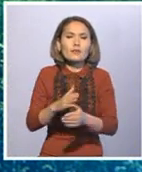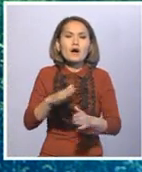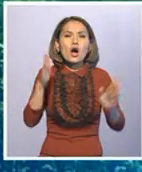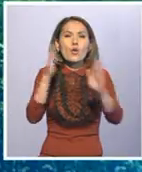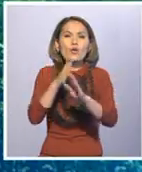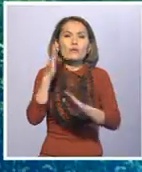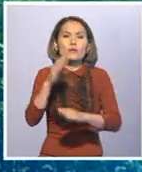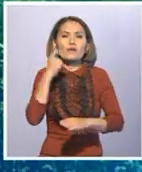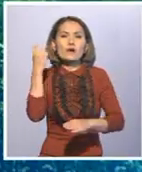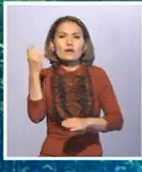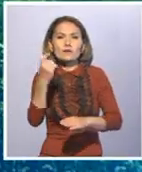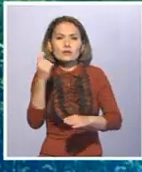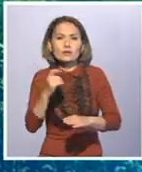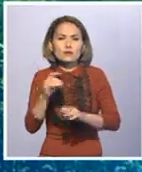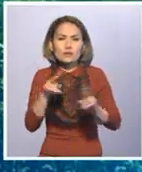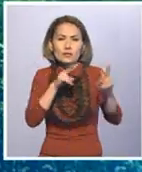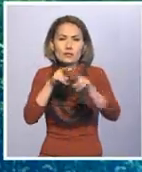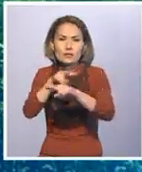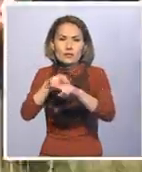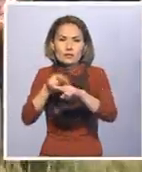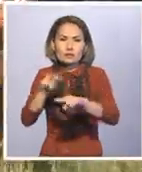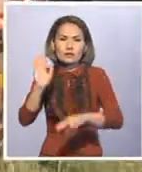аң шаруашылығы инспекциясы қолдап отыр.